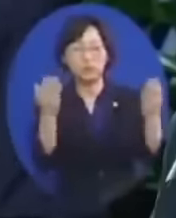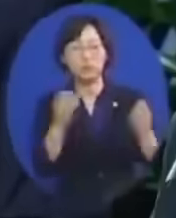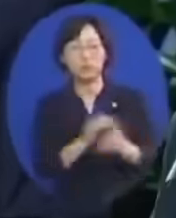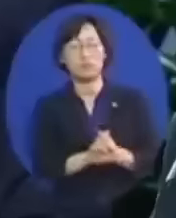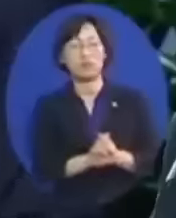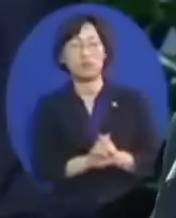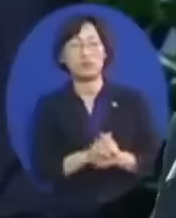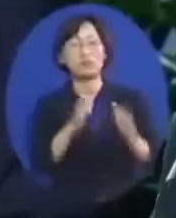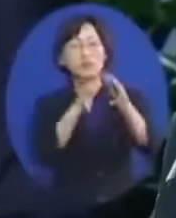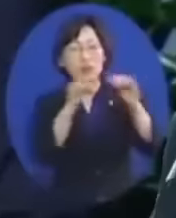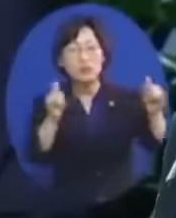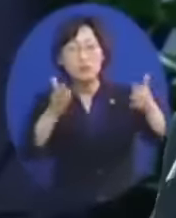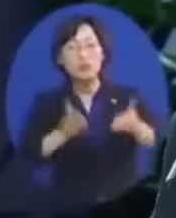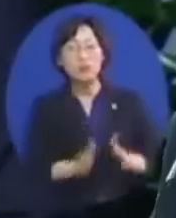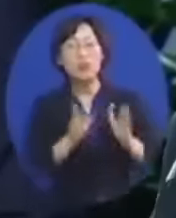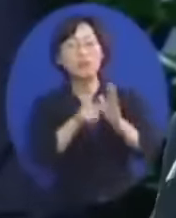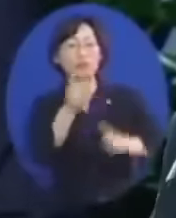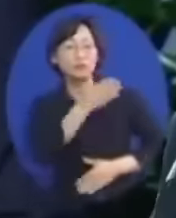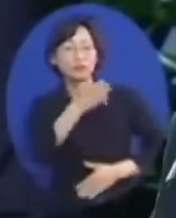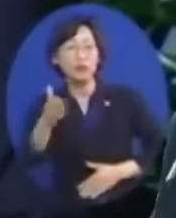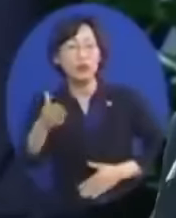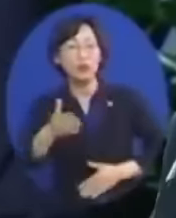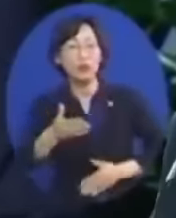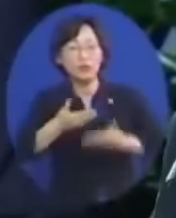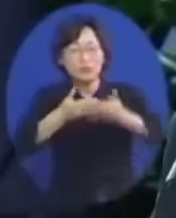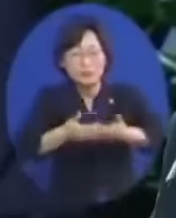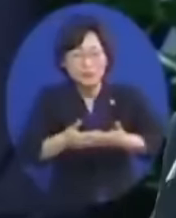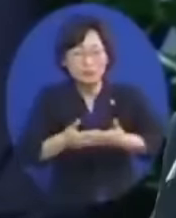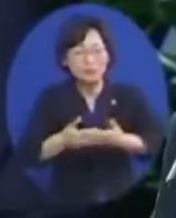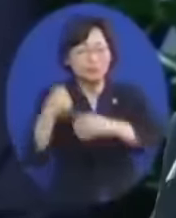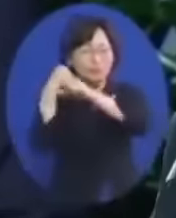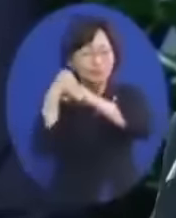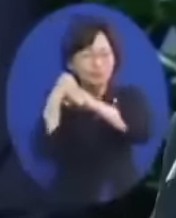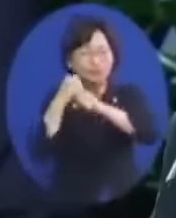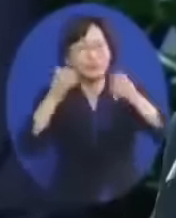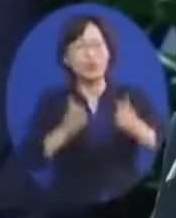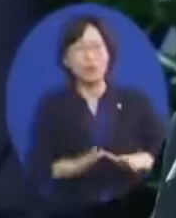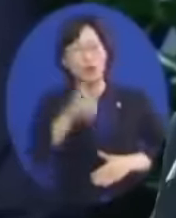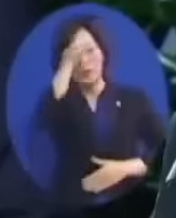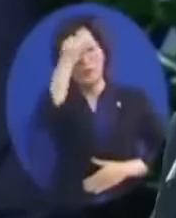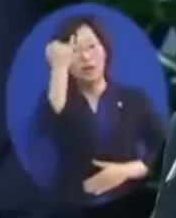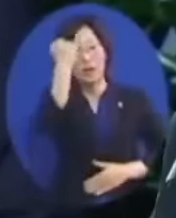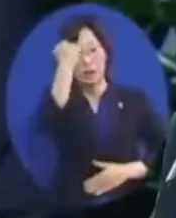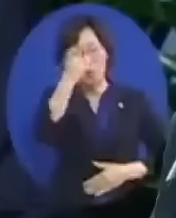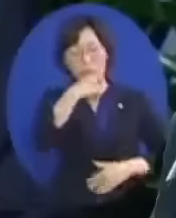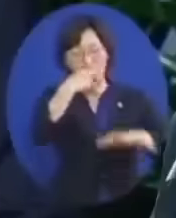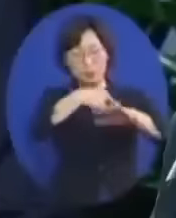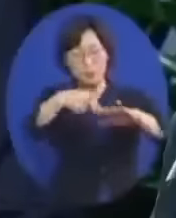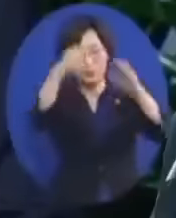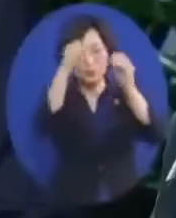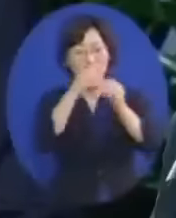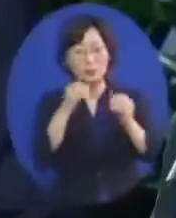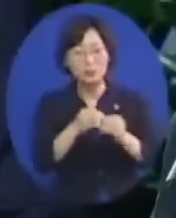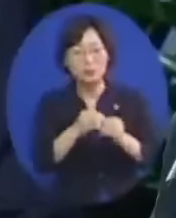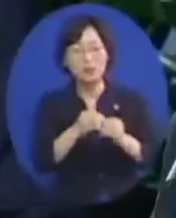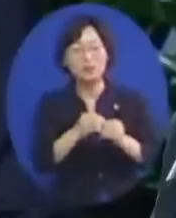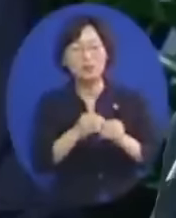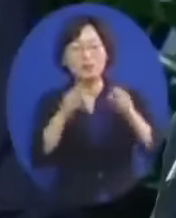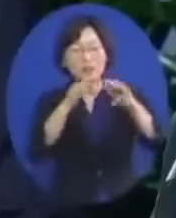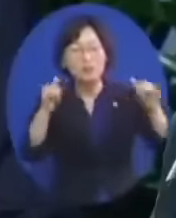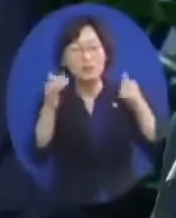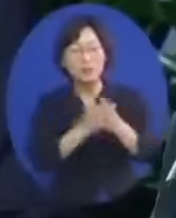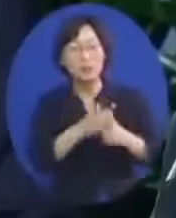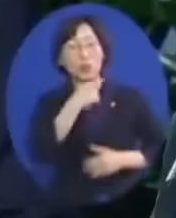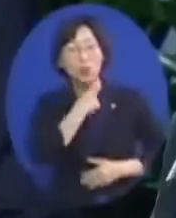인간은 태어날 때부터 짐을 지고 태어납니다. 아담과 하와의 혈통을 받은 인생은